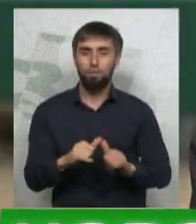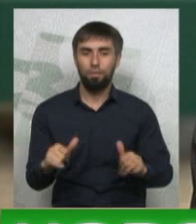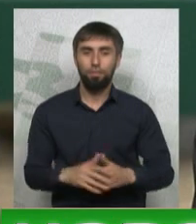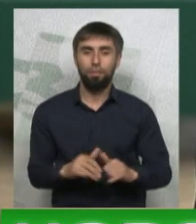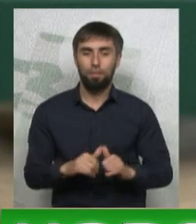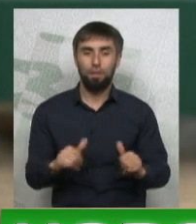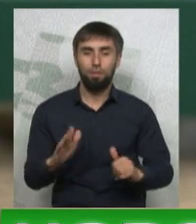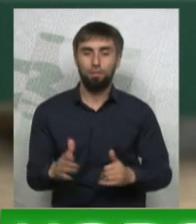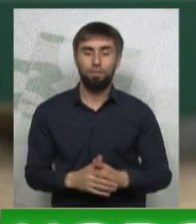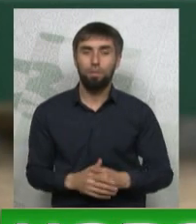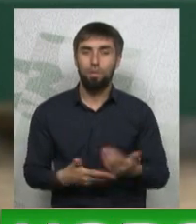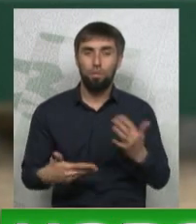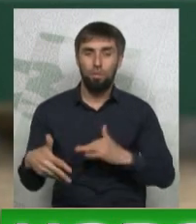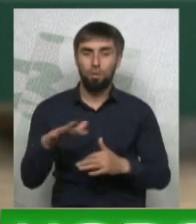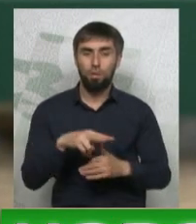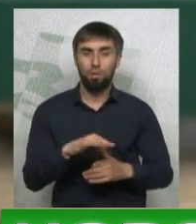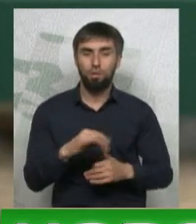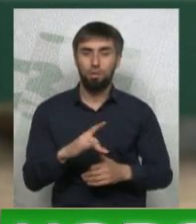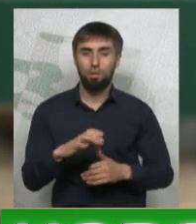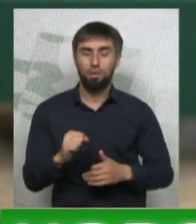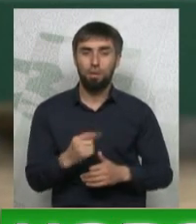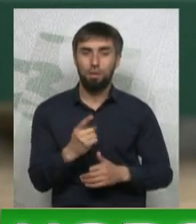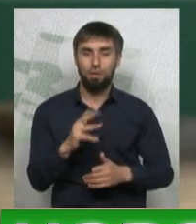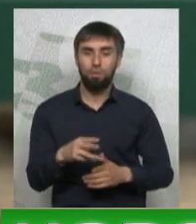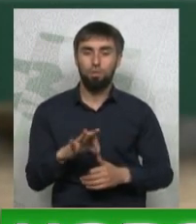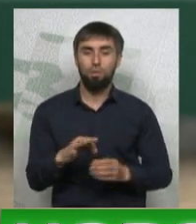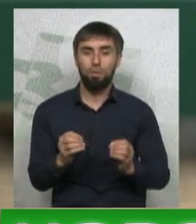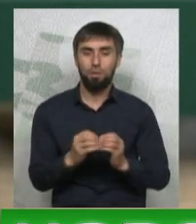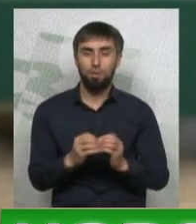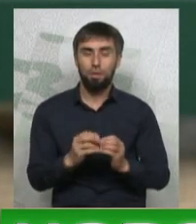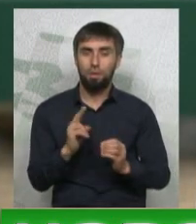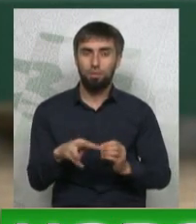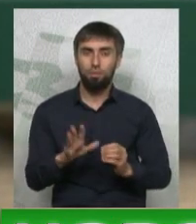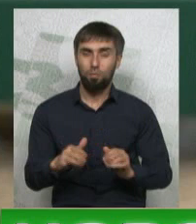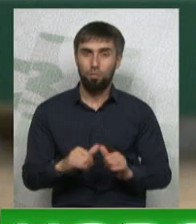Увеличиваем горнолыжные трассы с километра до 10 километров.